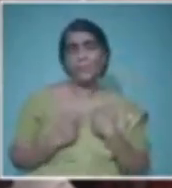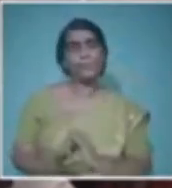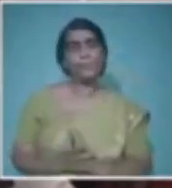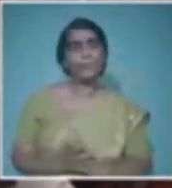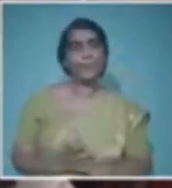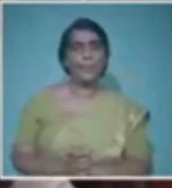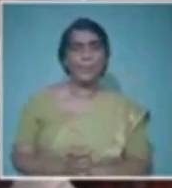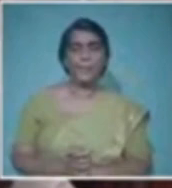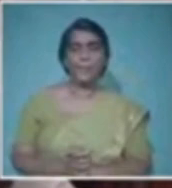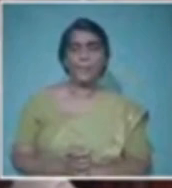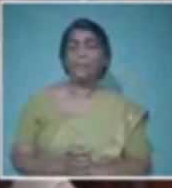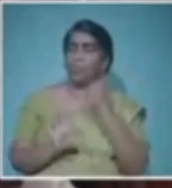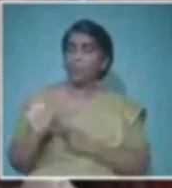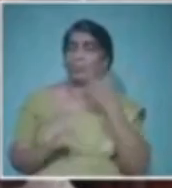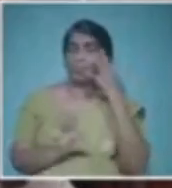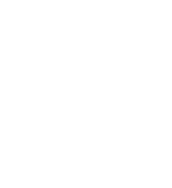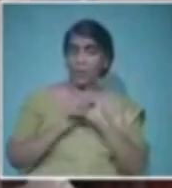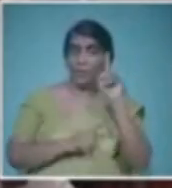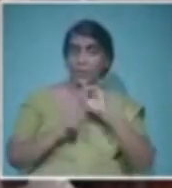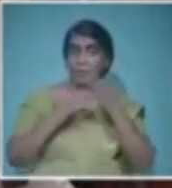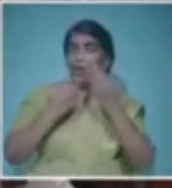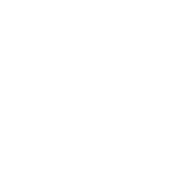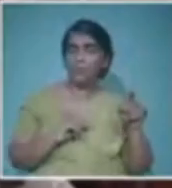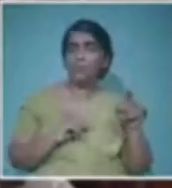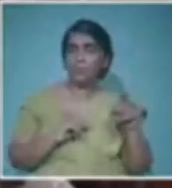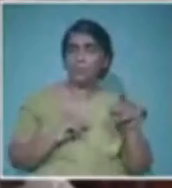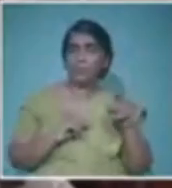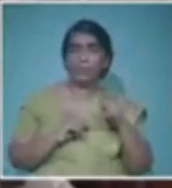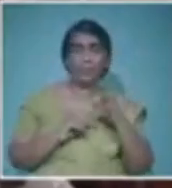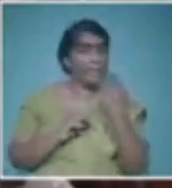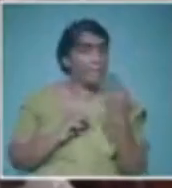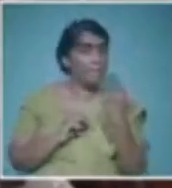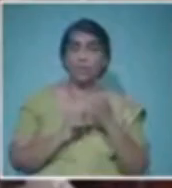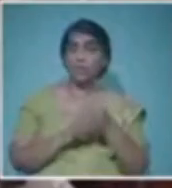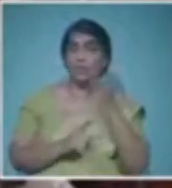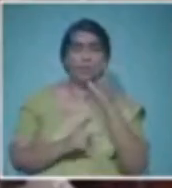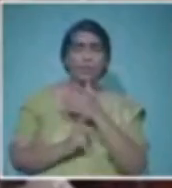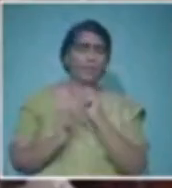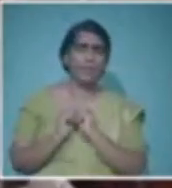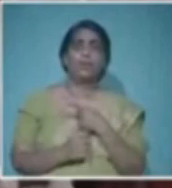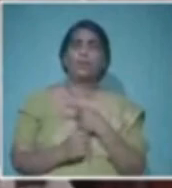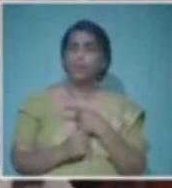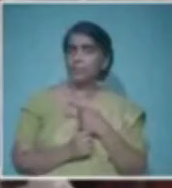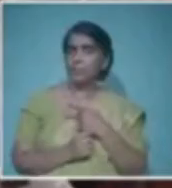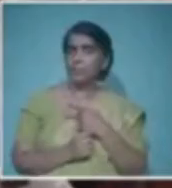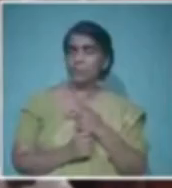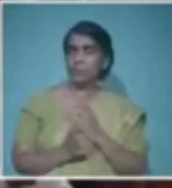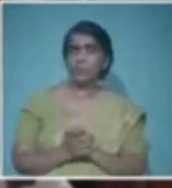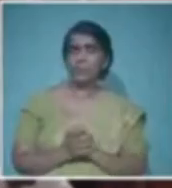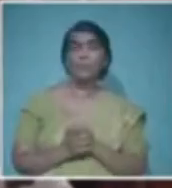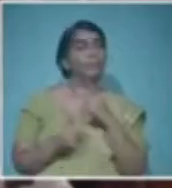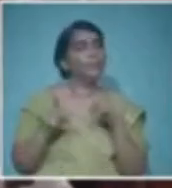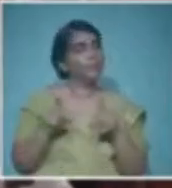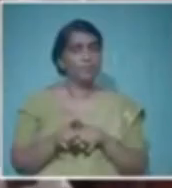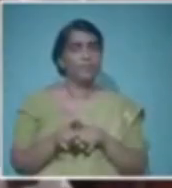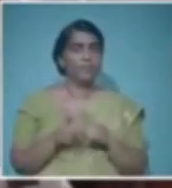மட்டும் கலைப்பதற்கு ஜனாதிபதிக்கு அதிகாரம் மறுக்கப்பட வேண்டும், 2.5 வருடங்களில் கலைப்பதை நாங்கள் ஏற்றுக்கொள்ளவில்லை என்ற ஒரு பொருளும்,